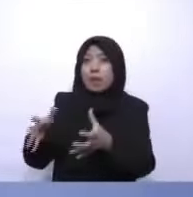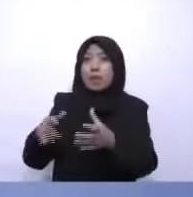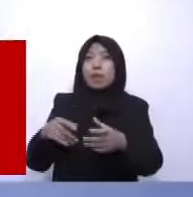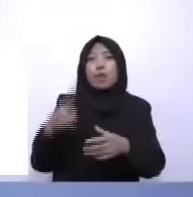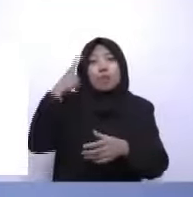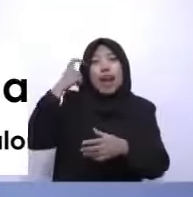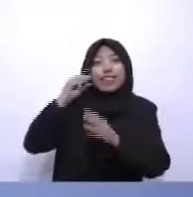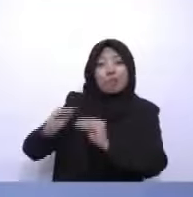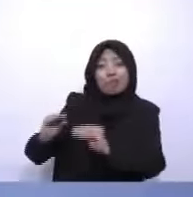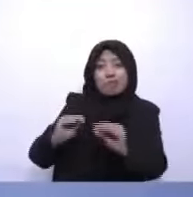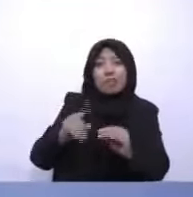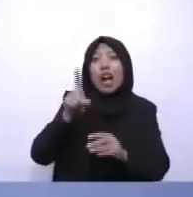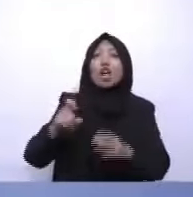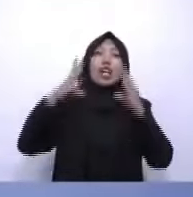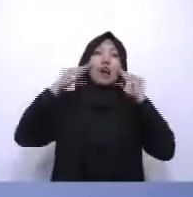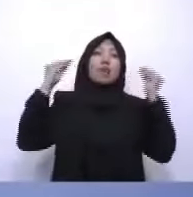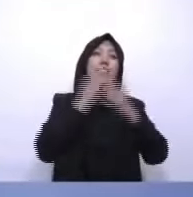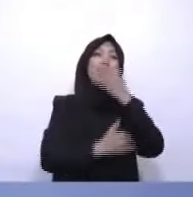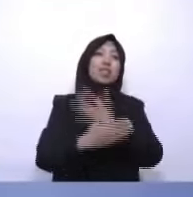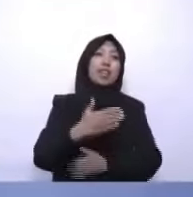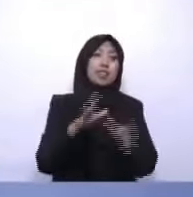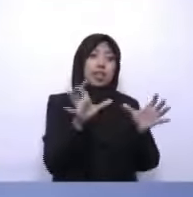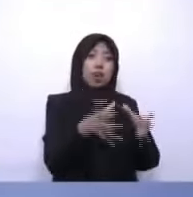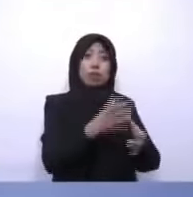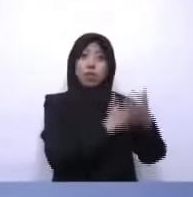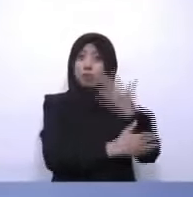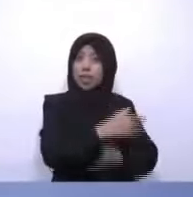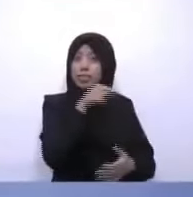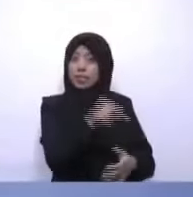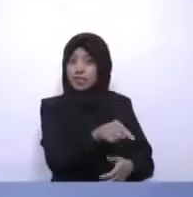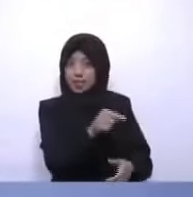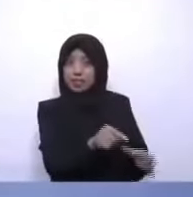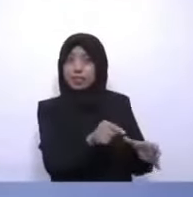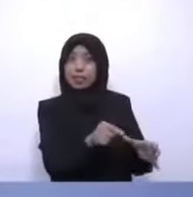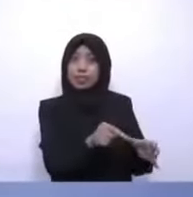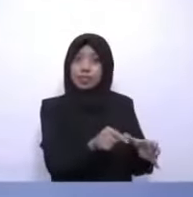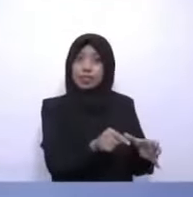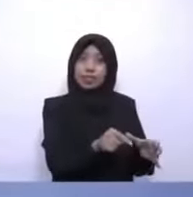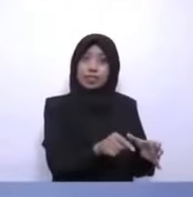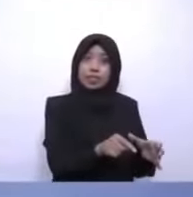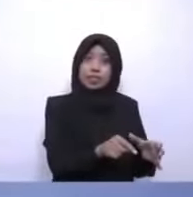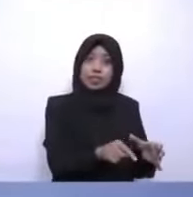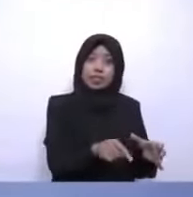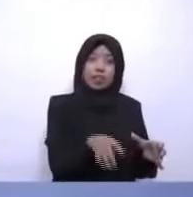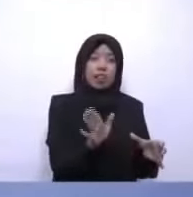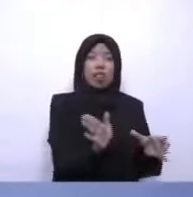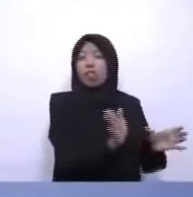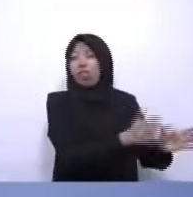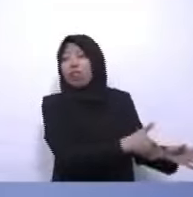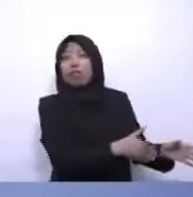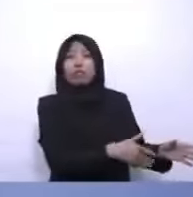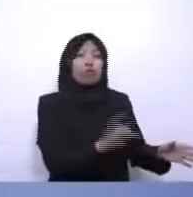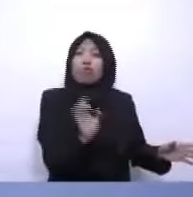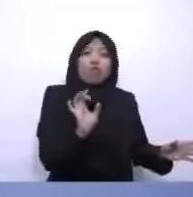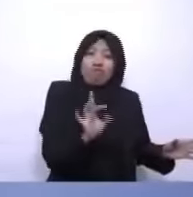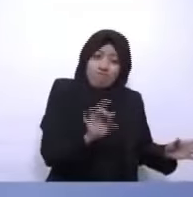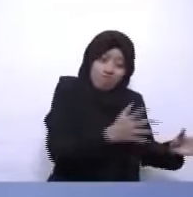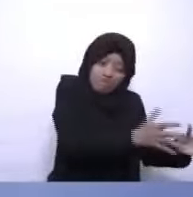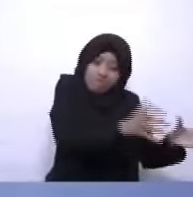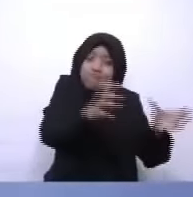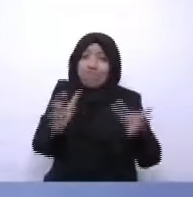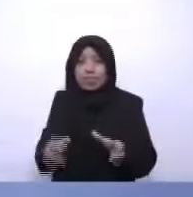mereka. Kaum difabilitas bukan kaum yang harus termarginalkan di Jawa